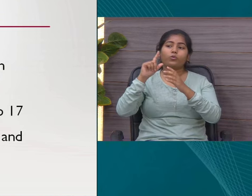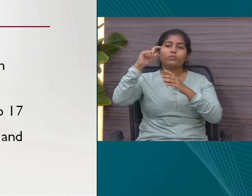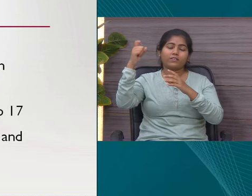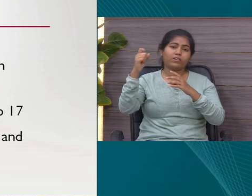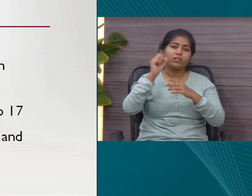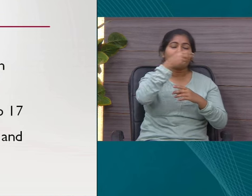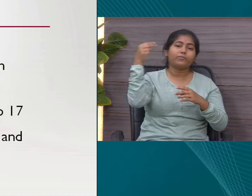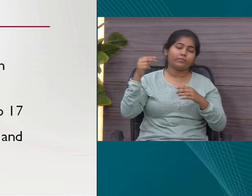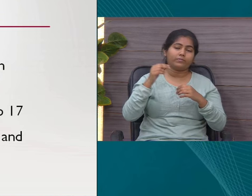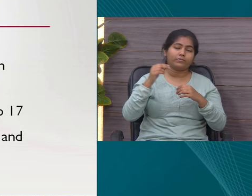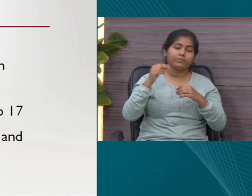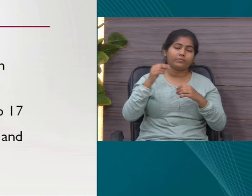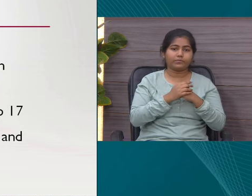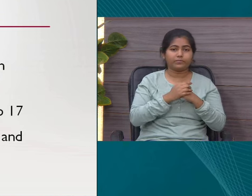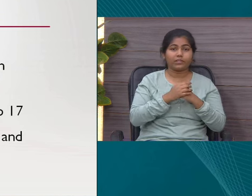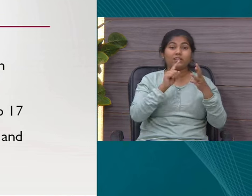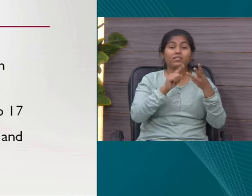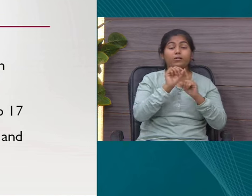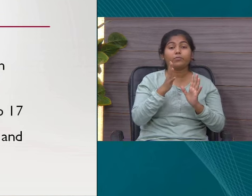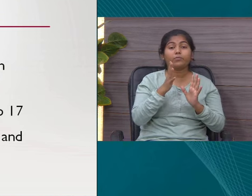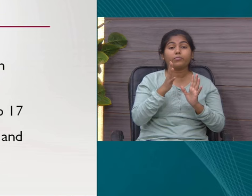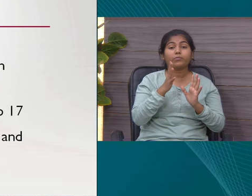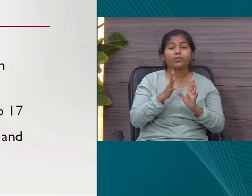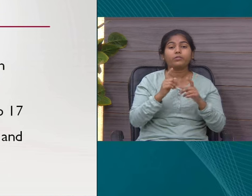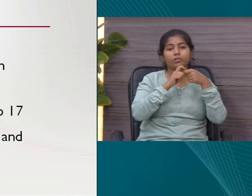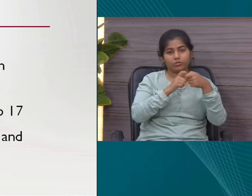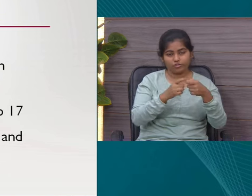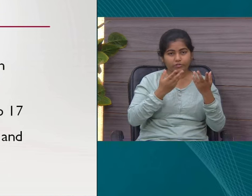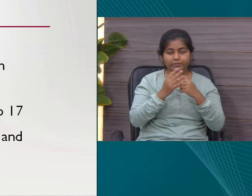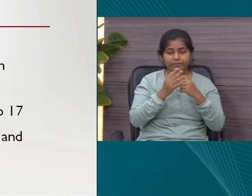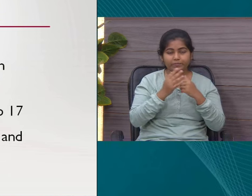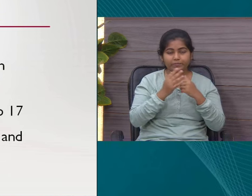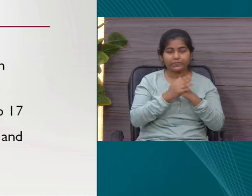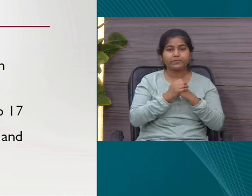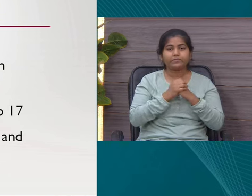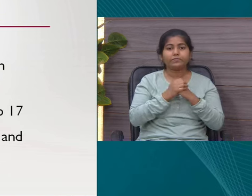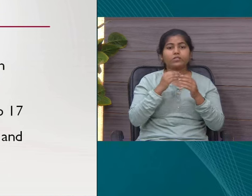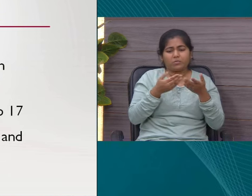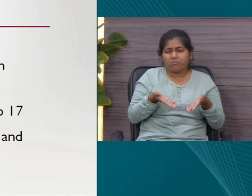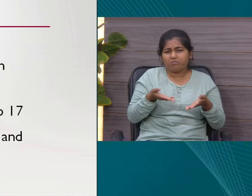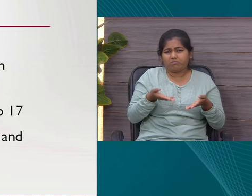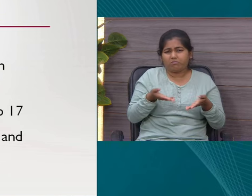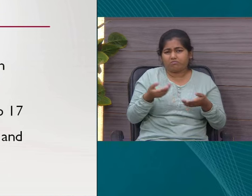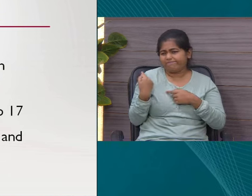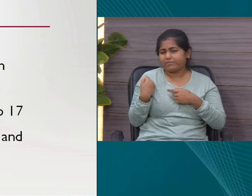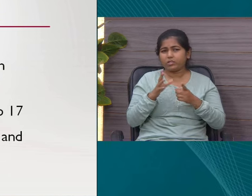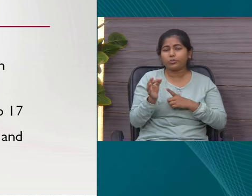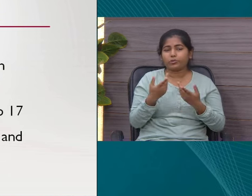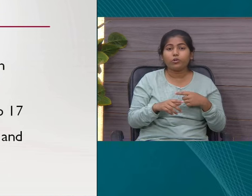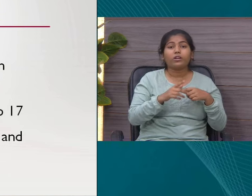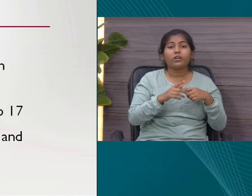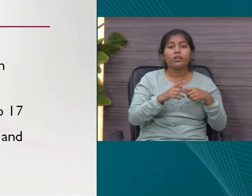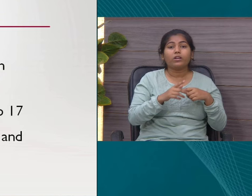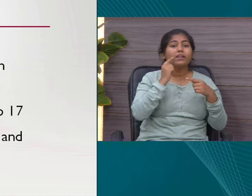ग्रुप 1 क्या था, ग्रुप 17 क्या था। और तीसरा एक प्रैक्टिकल बेस्ड एप्लीकेशन बेस्ड क्वेश्चन है बच्चों आपके लिए, जो हमने अभी किया, एन एलिमेंट एक्स